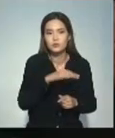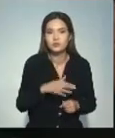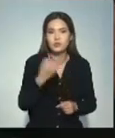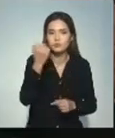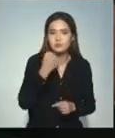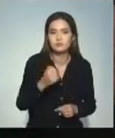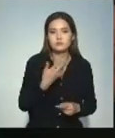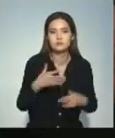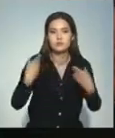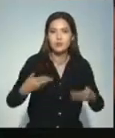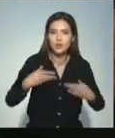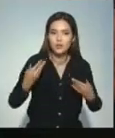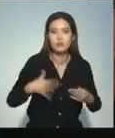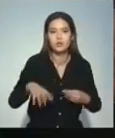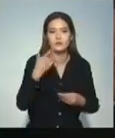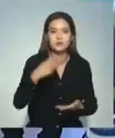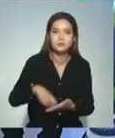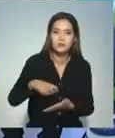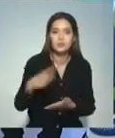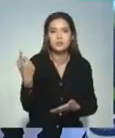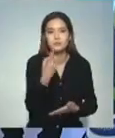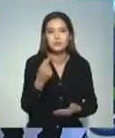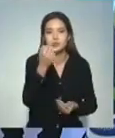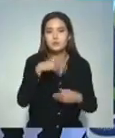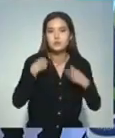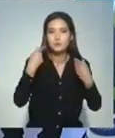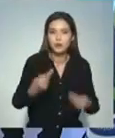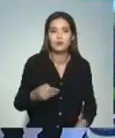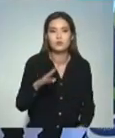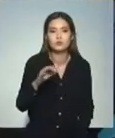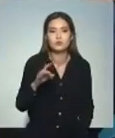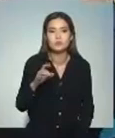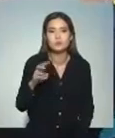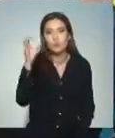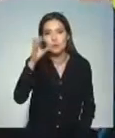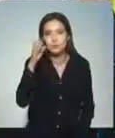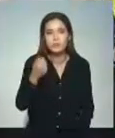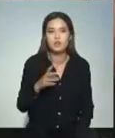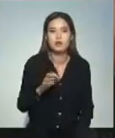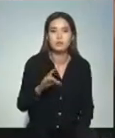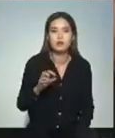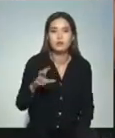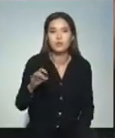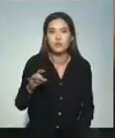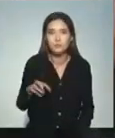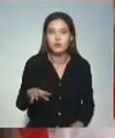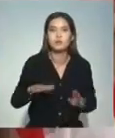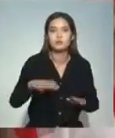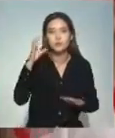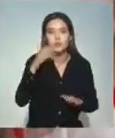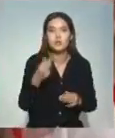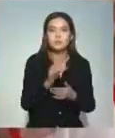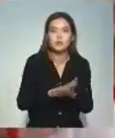Ему звонят и присылают телеграммы. Первым Токаева поздравил президент Таджикистана Эмомали Рахмон. Также к нему присоединились